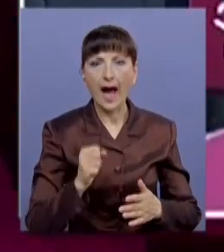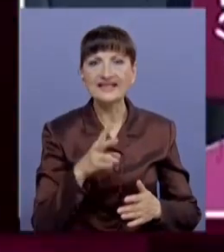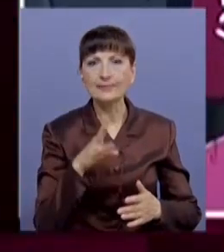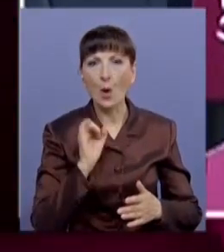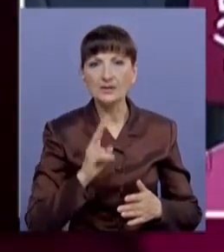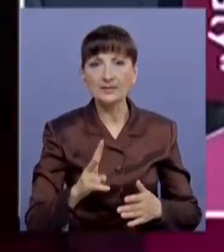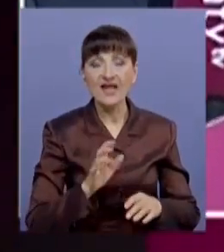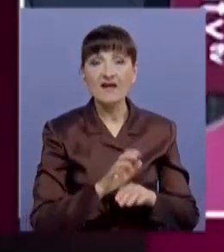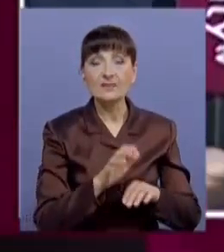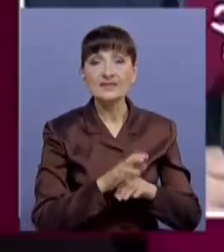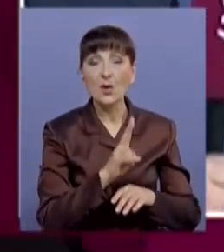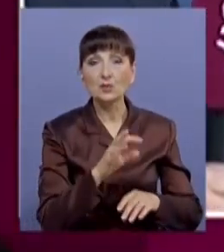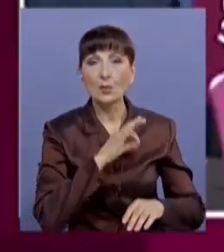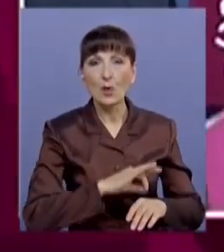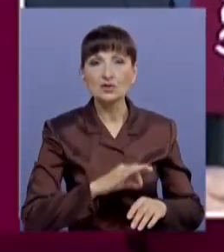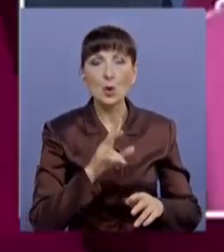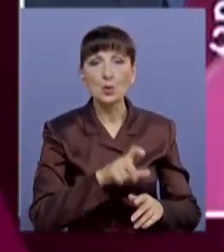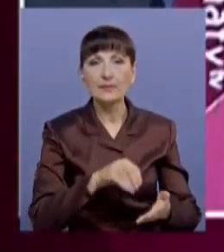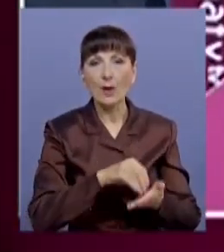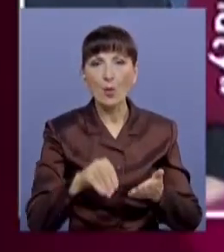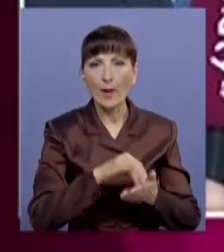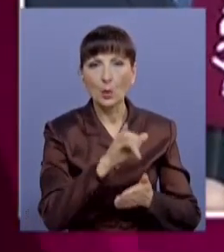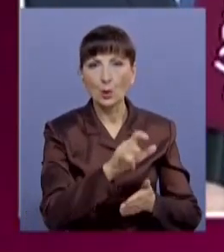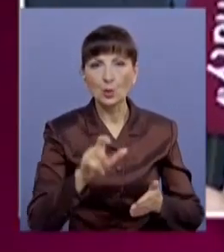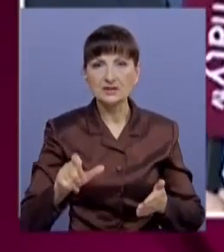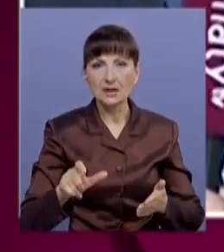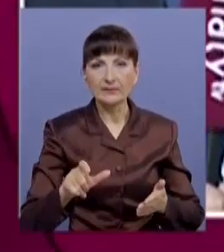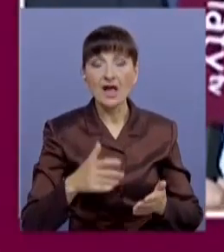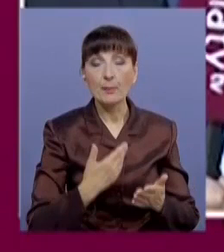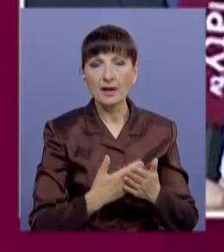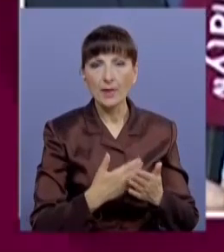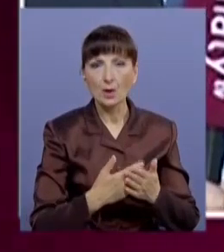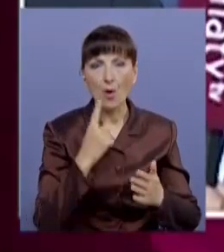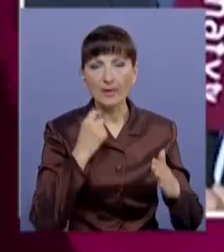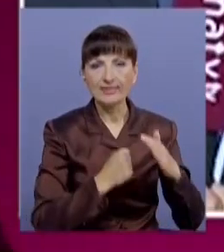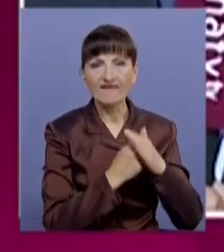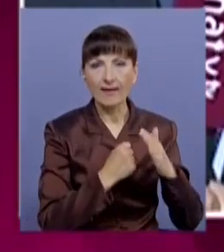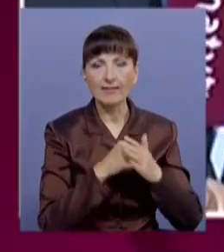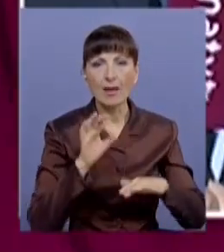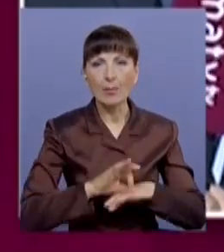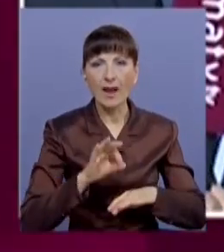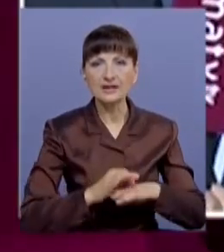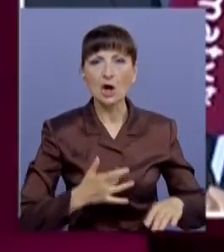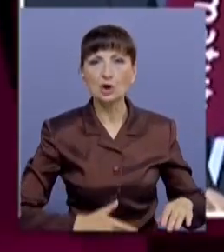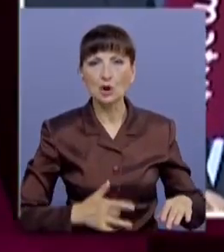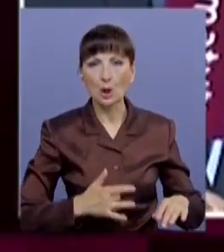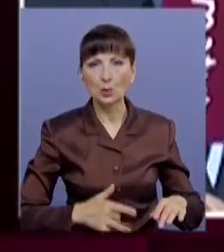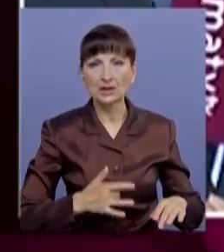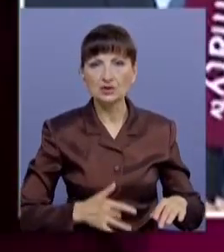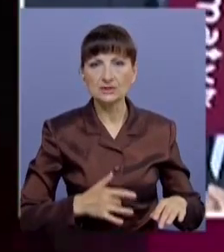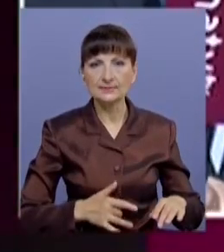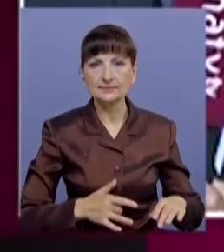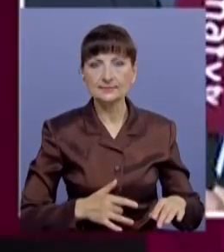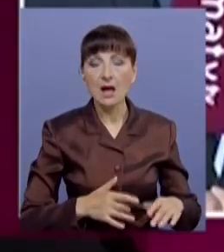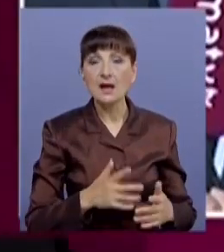выпускают препарат и пользующиеся особым спросом у населения вот к примеру от гипертонии и болезней желудочно-кишечного тракта